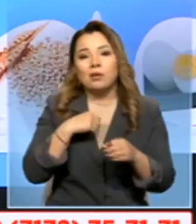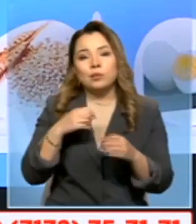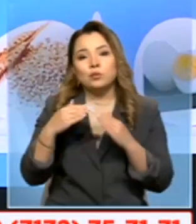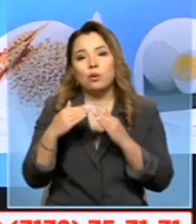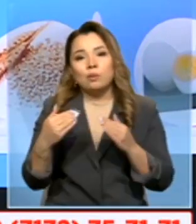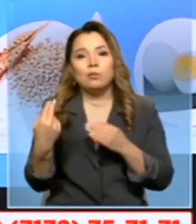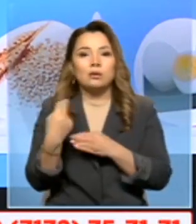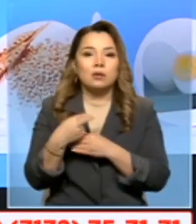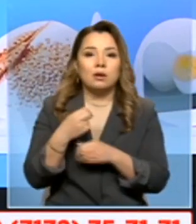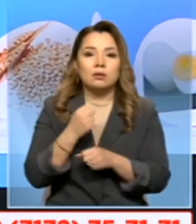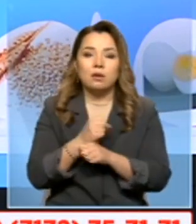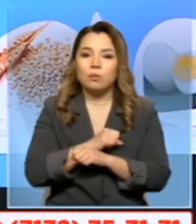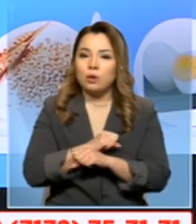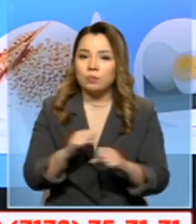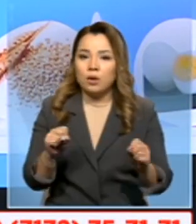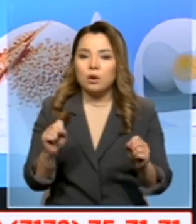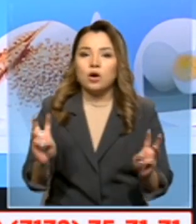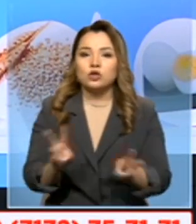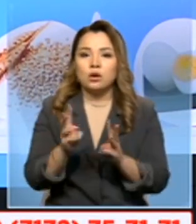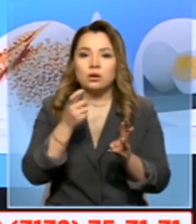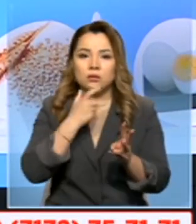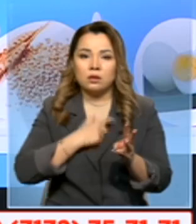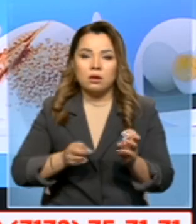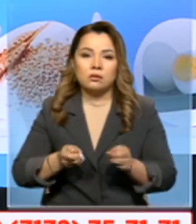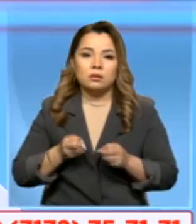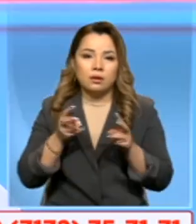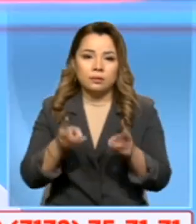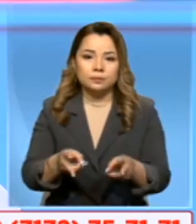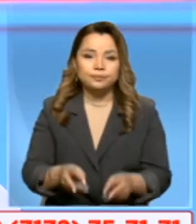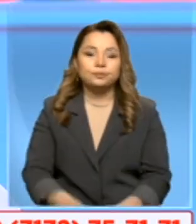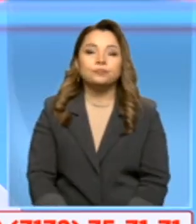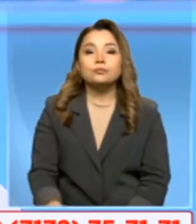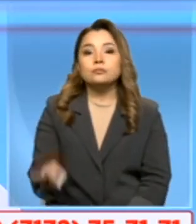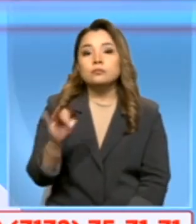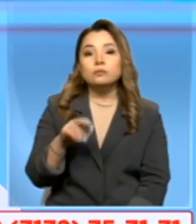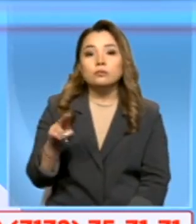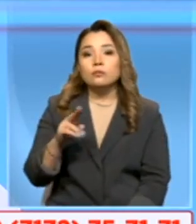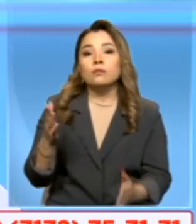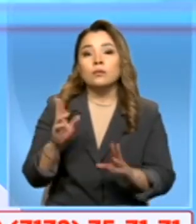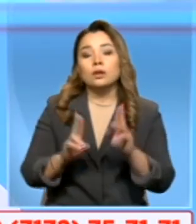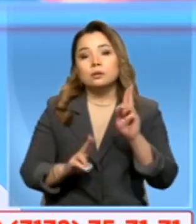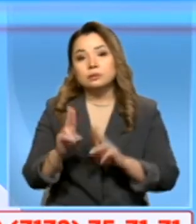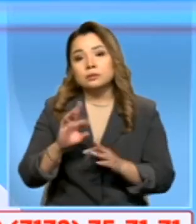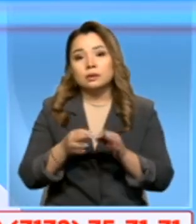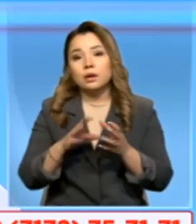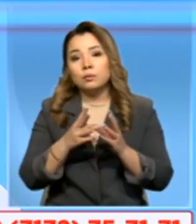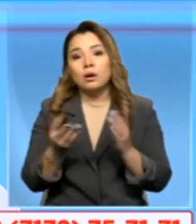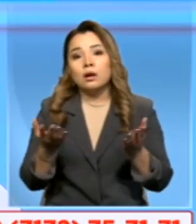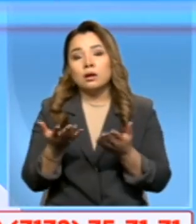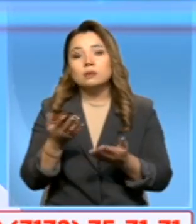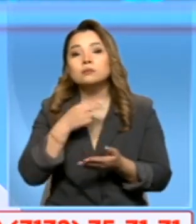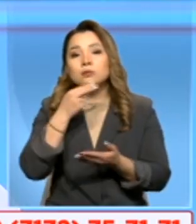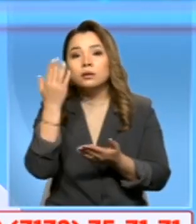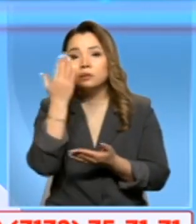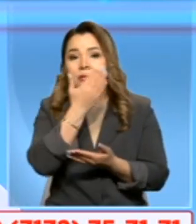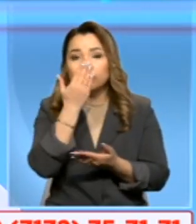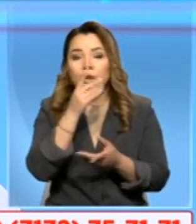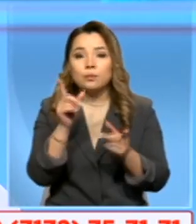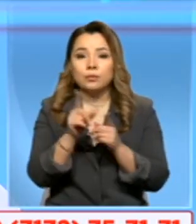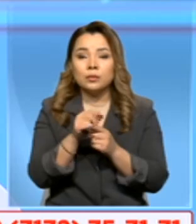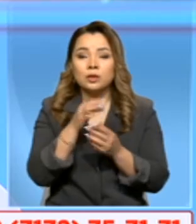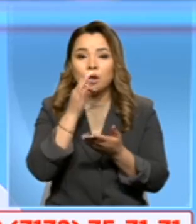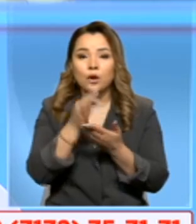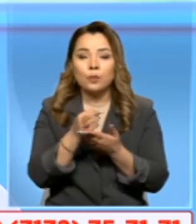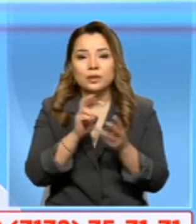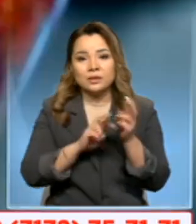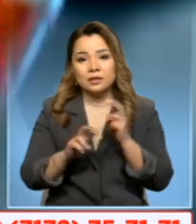бетін болмаймыз, ол ажоқ қалып келеді. Түсінікті. Енді йодты қалай қабылдаймыз, ережелері қандай деген сұраққа бейне материалдан бірге жауап